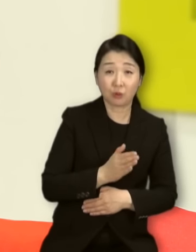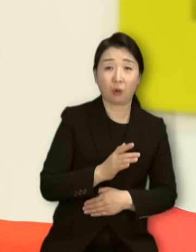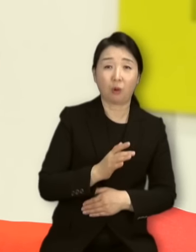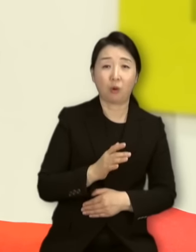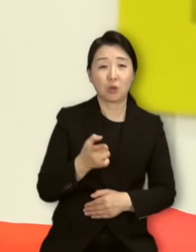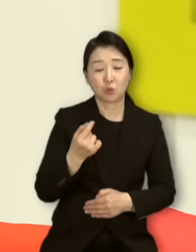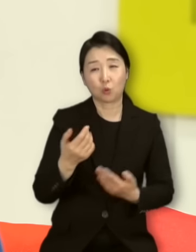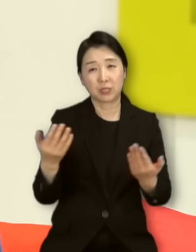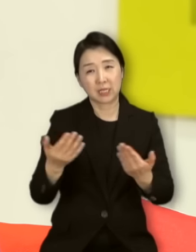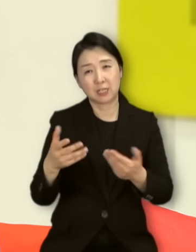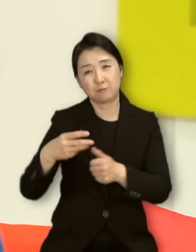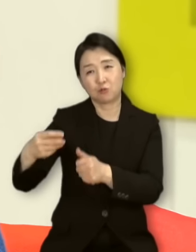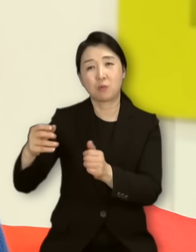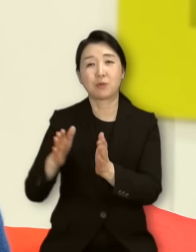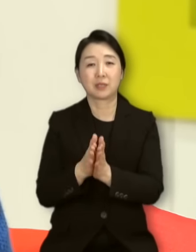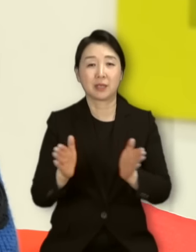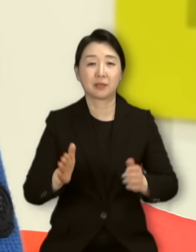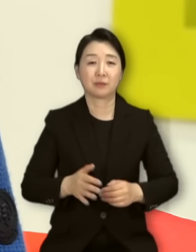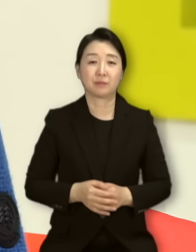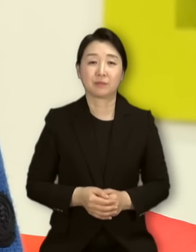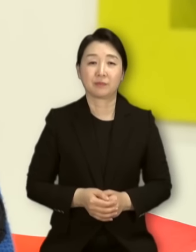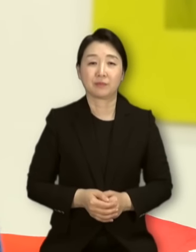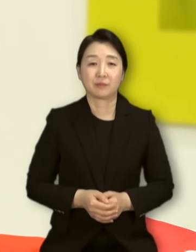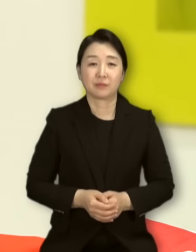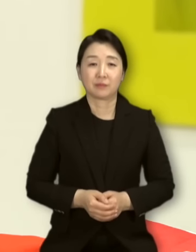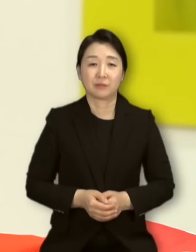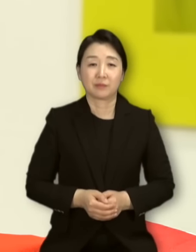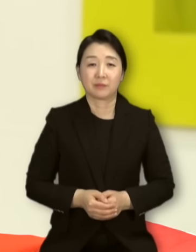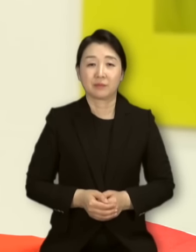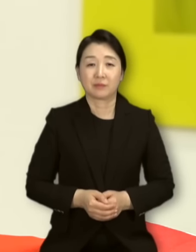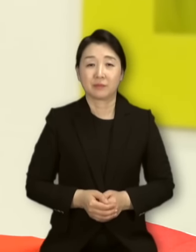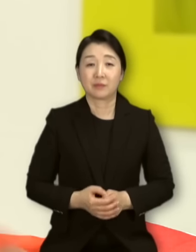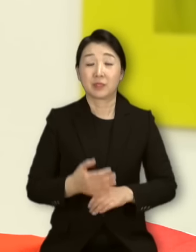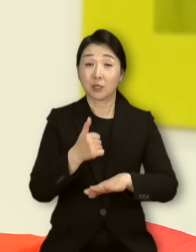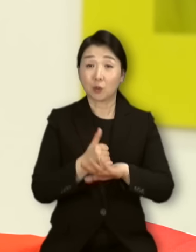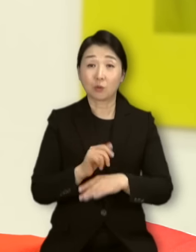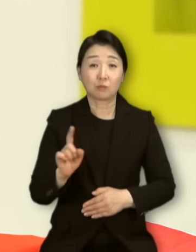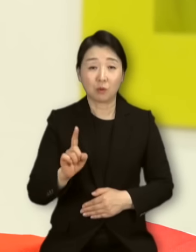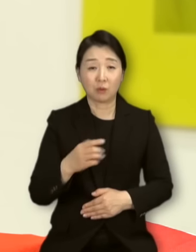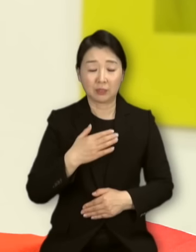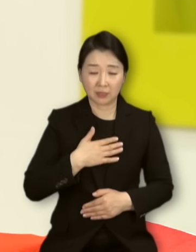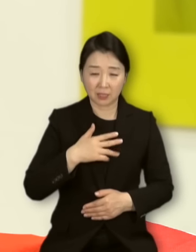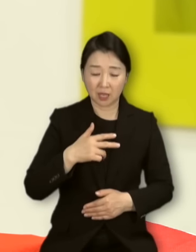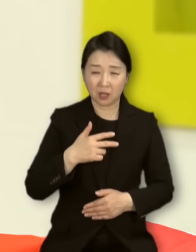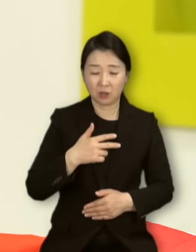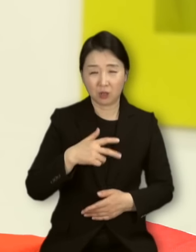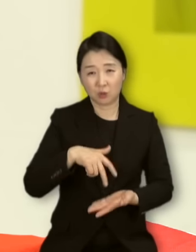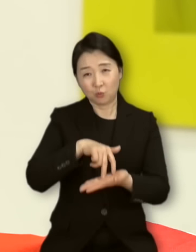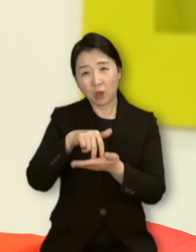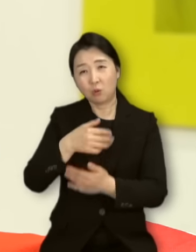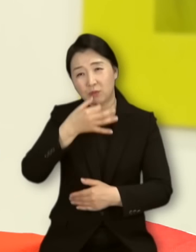힘든 막 그런 것들이 되게 많이 쌓여 있었나 봐요 네 그래 아를 만났을 때 한번 그게 터져가지고